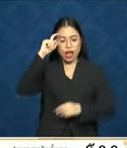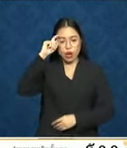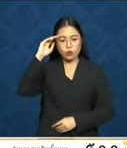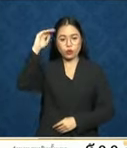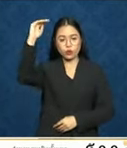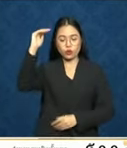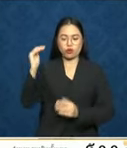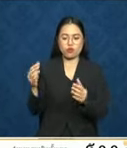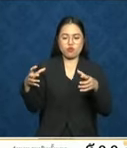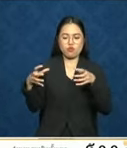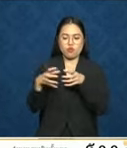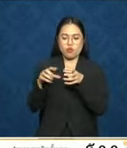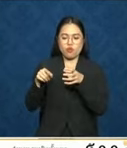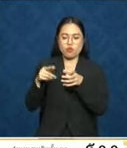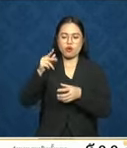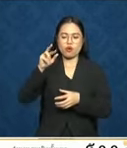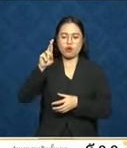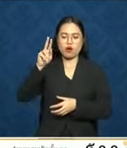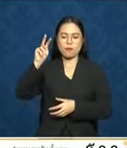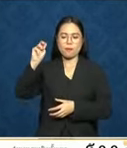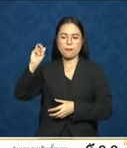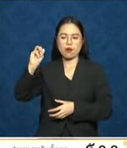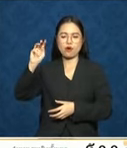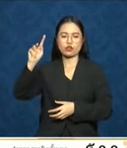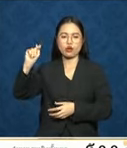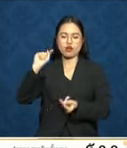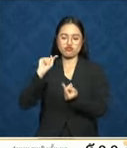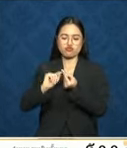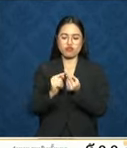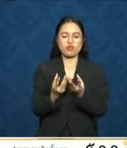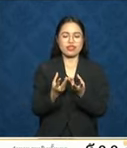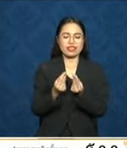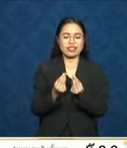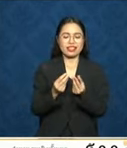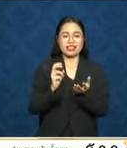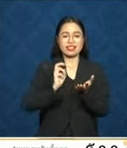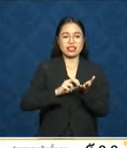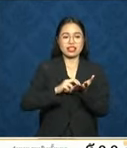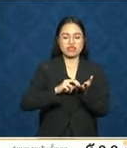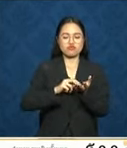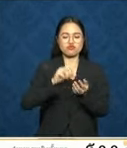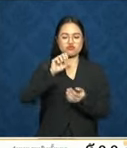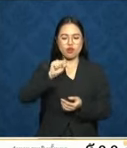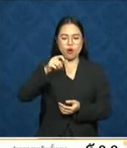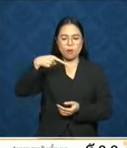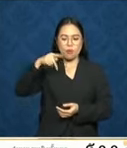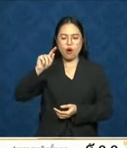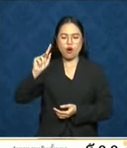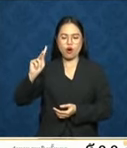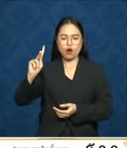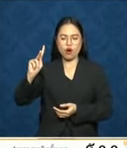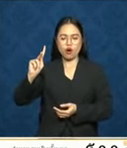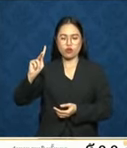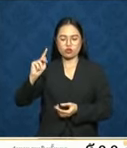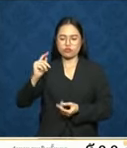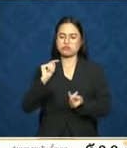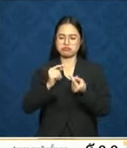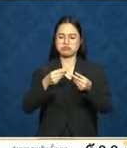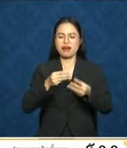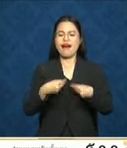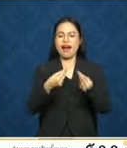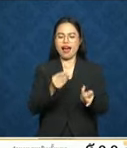รัฐมนตรีค่ะที่ได้มีนโยบายเปลี่ยนสปก. 4-01 ให้เป็นโฉนดเพื่อการเกษตรแต่ก็ยังมีพี่น้องอีกมากม